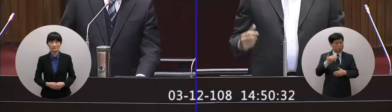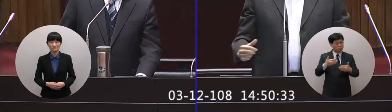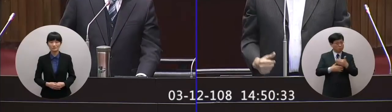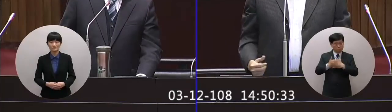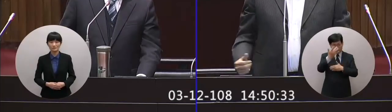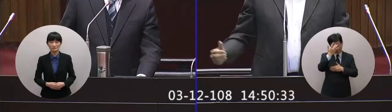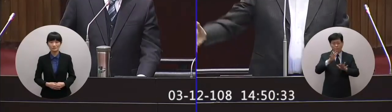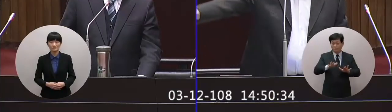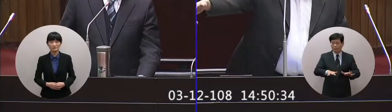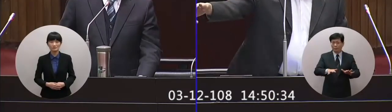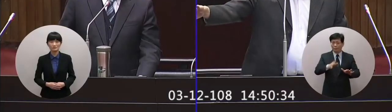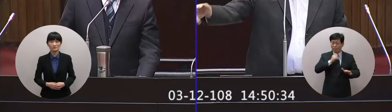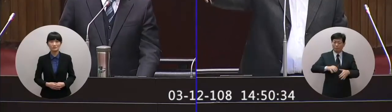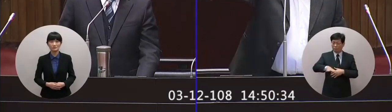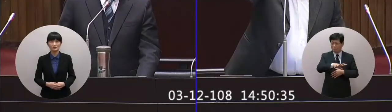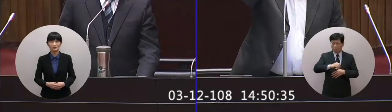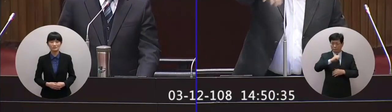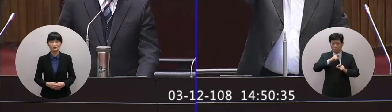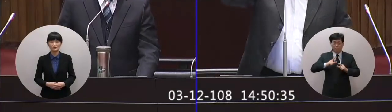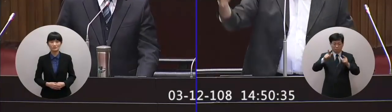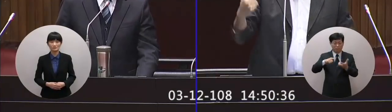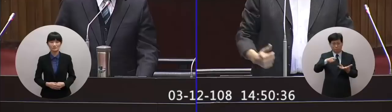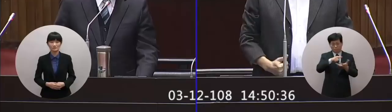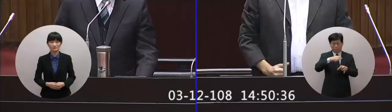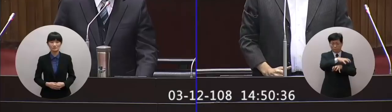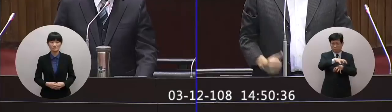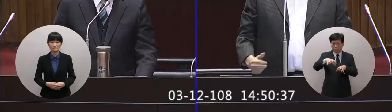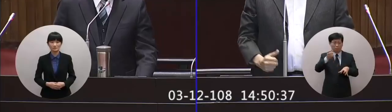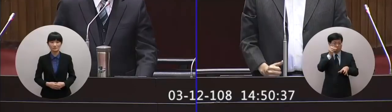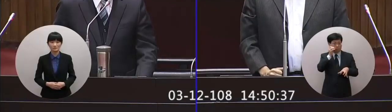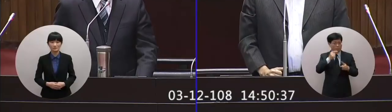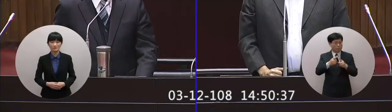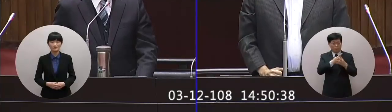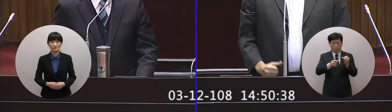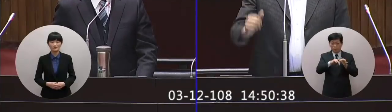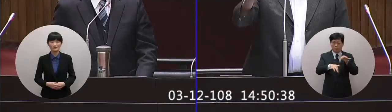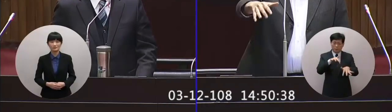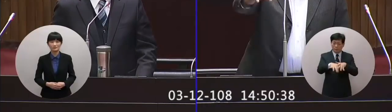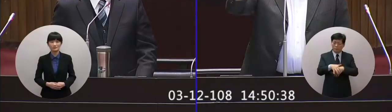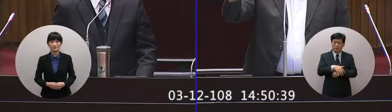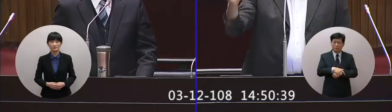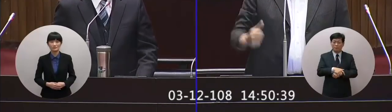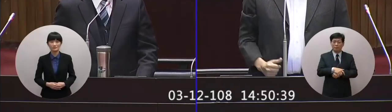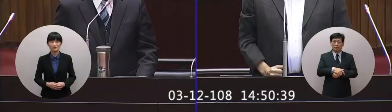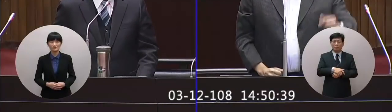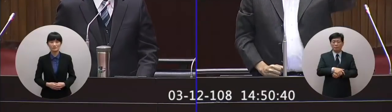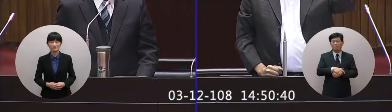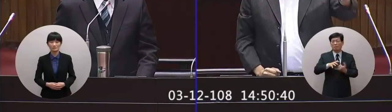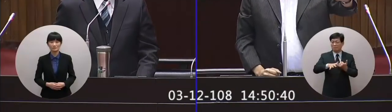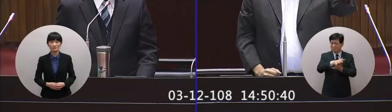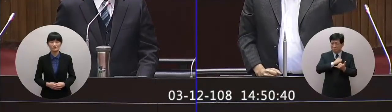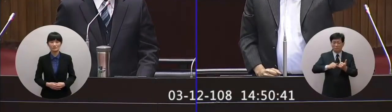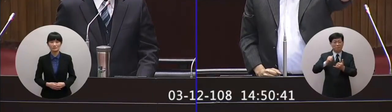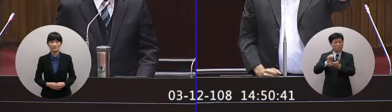便，这一次整个屏东的这个灯区灯会的参观的人数非常的多，大家台湾的乡亲